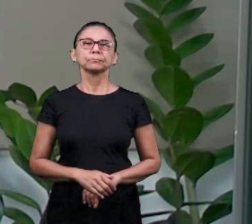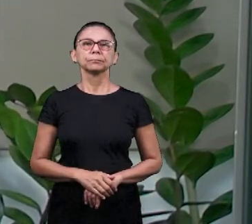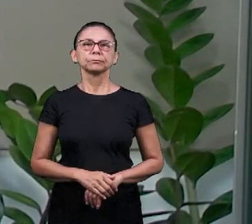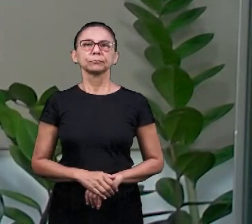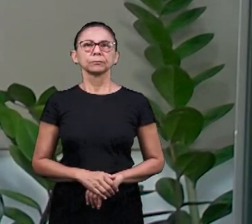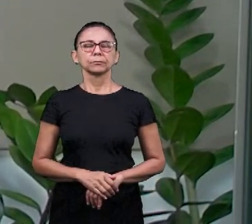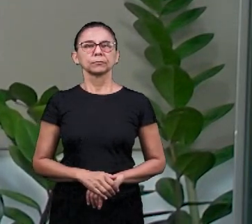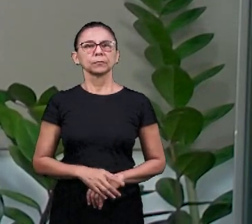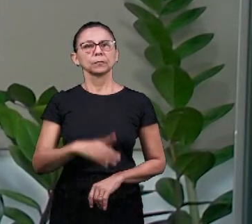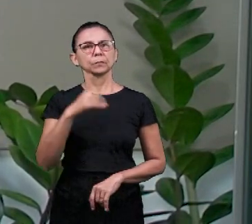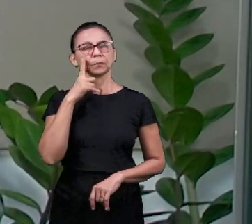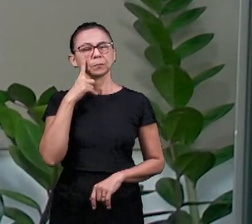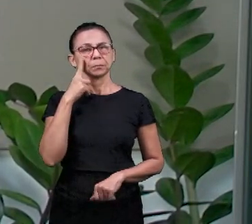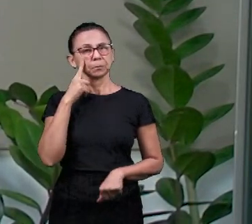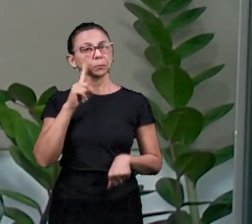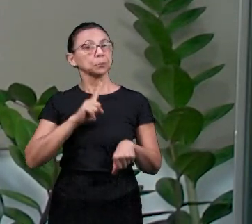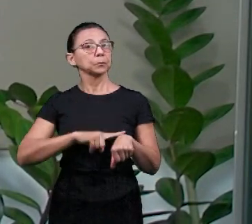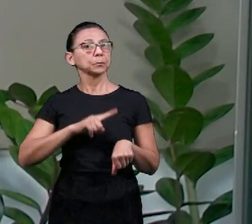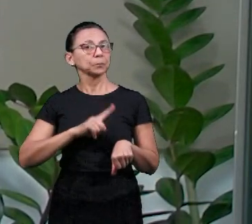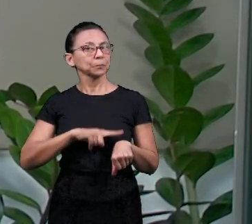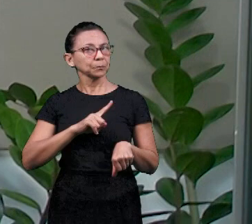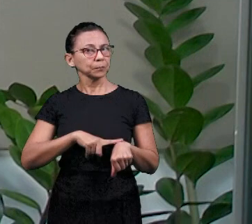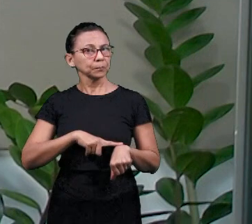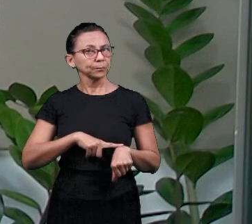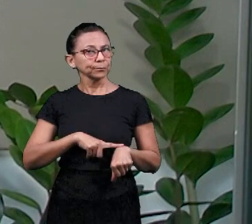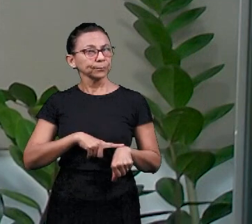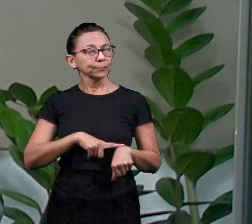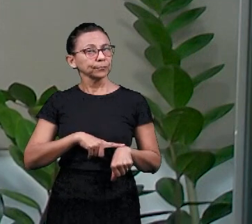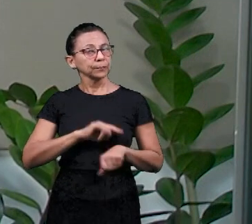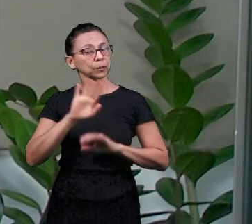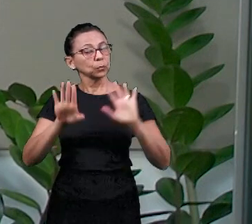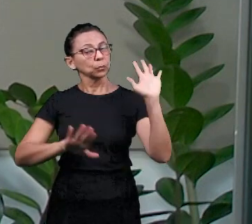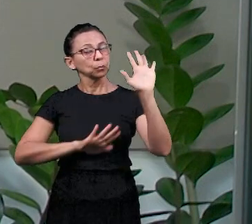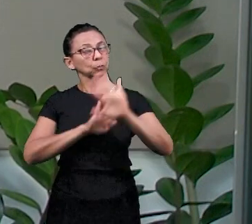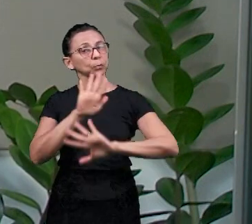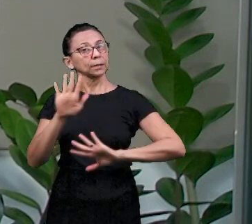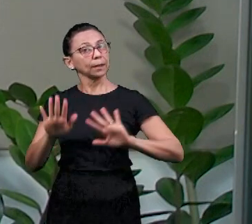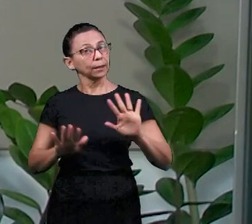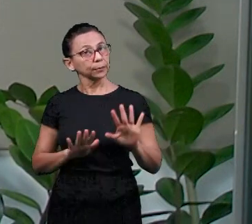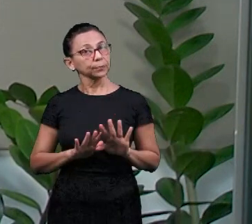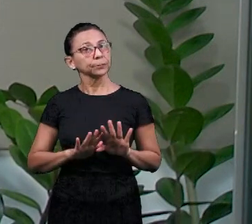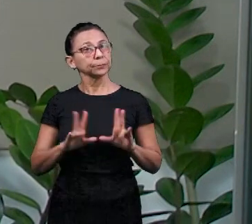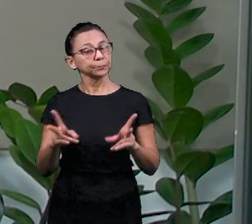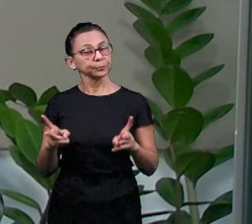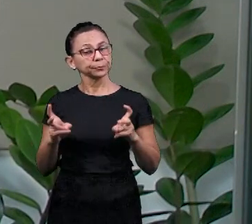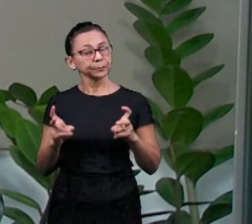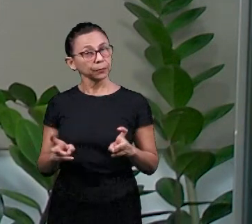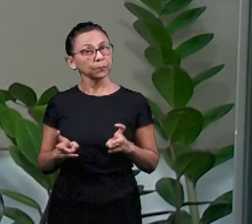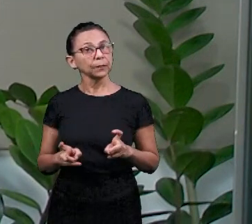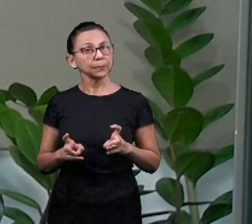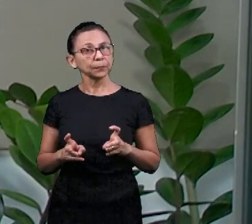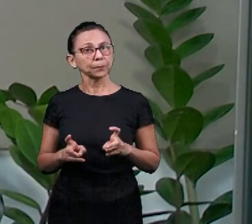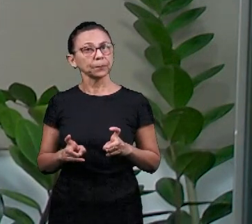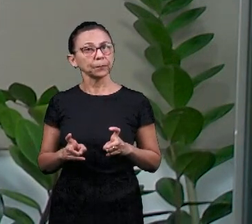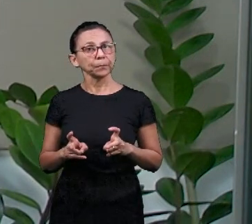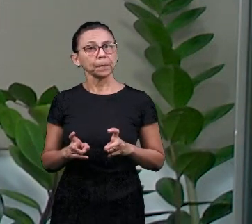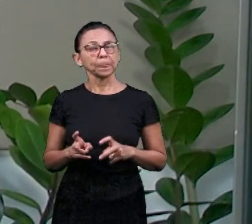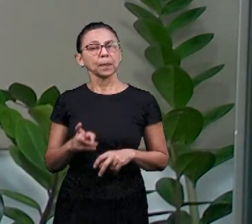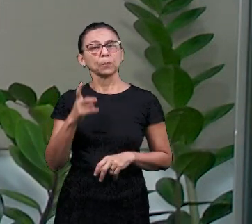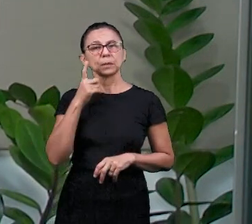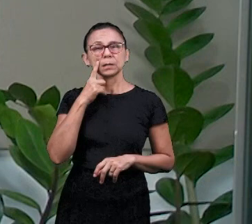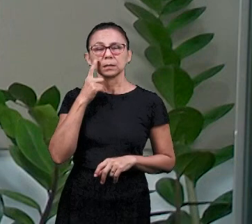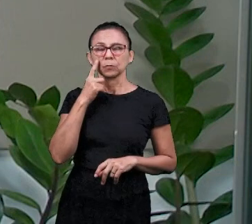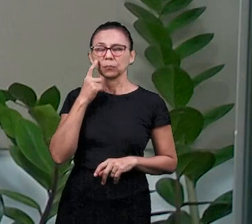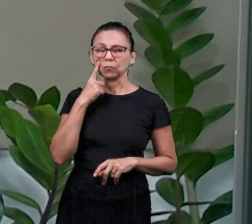bien, donc, à ce moment, le grand danger que nous vivons, et pour cela nous sommes là. Nous devons voir la question de